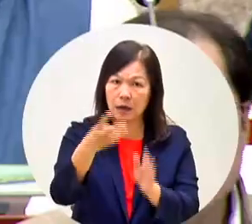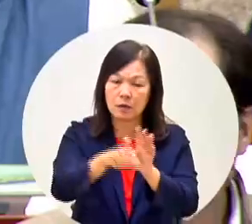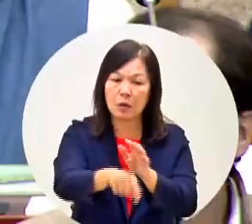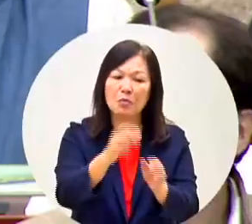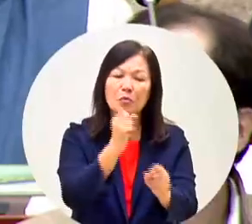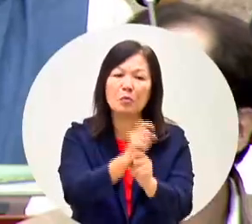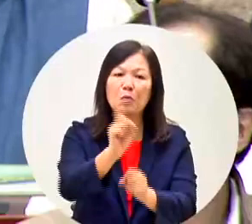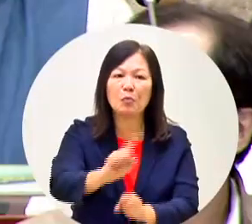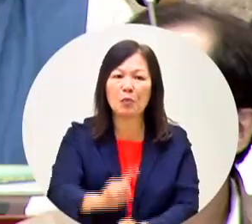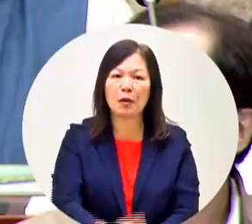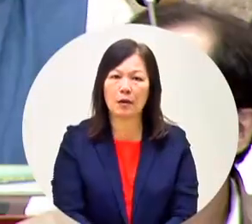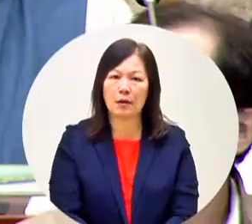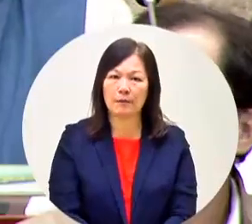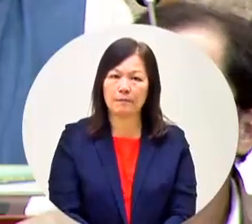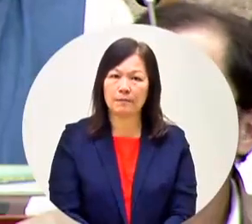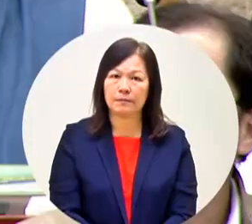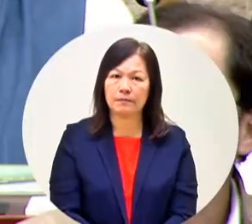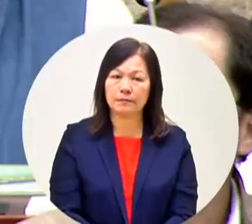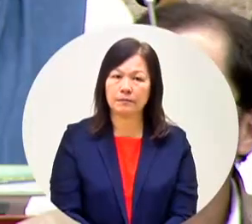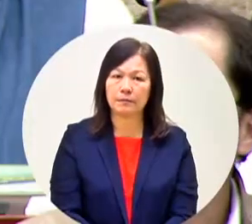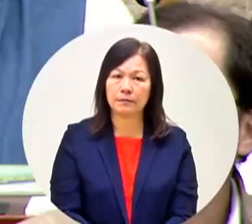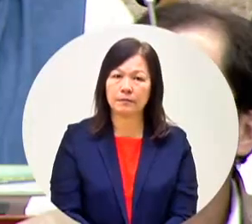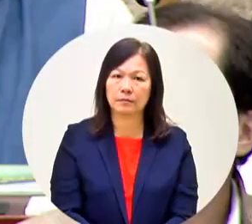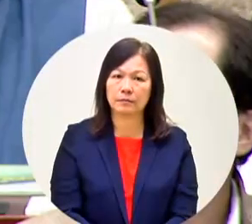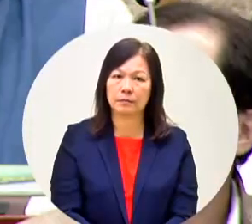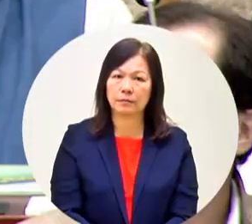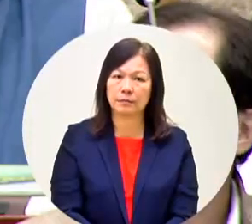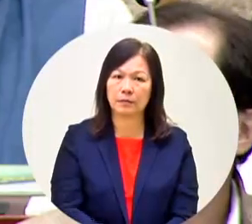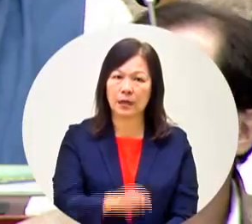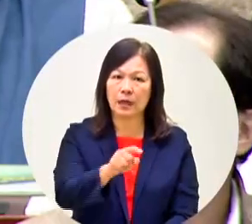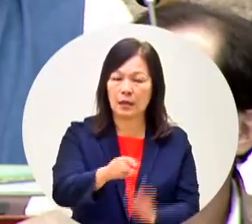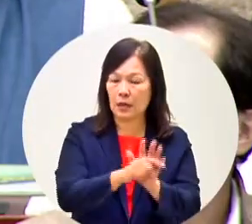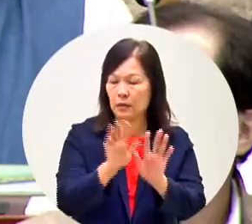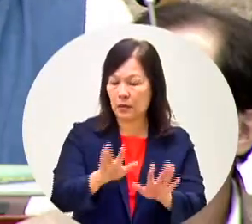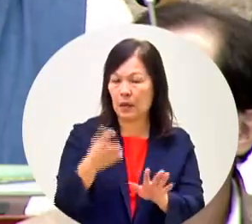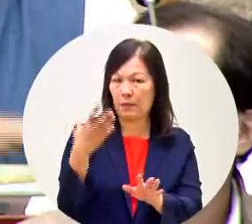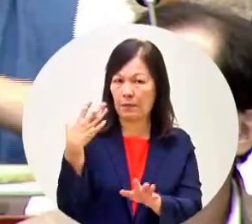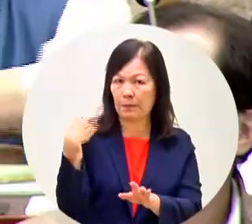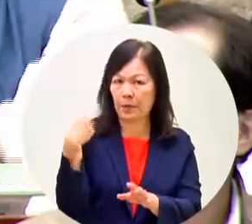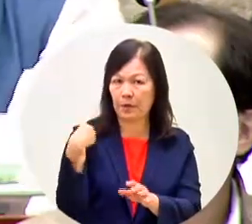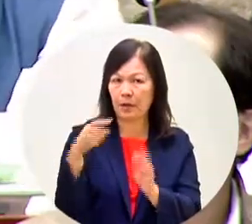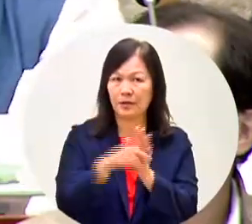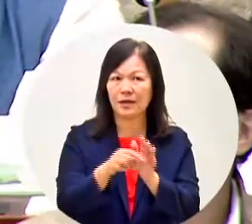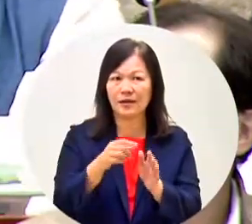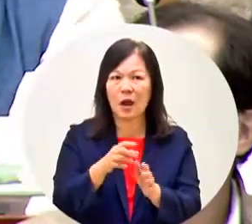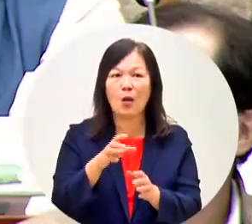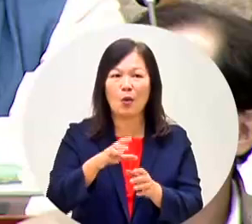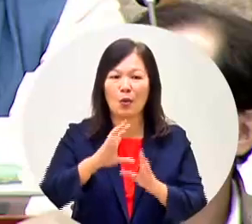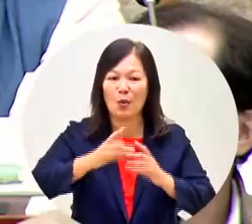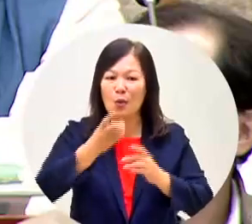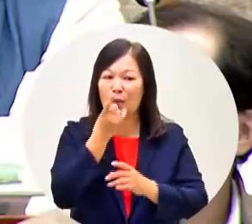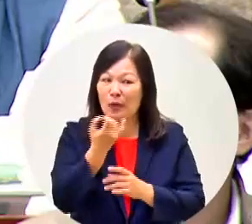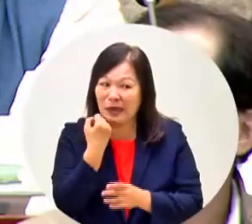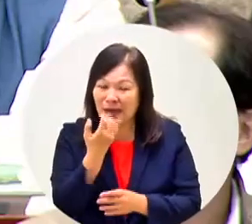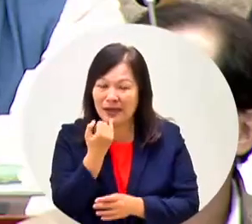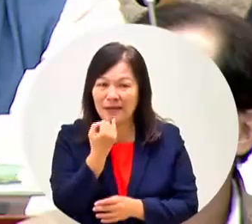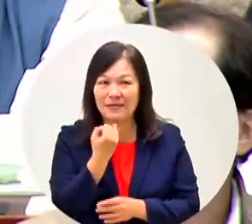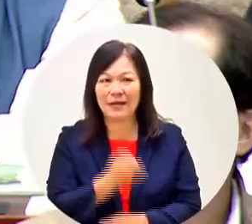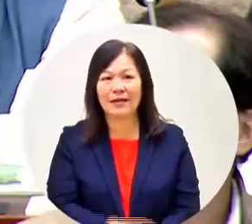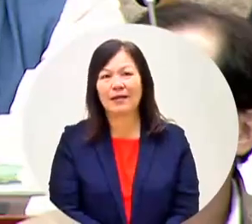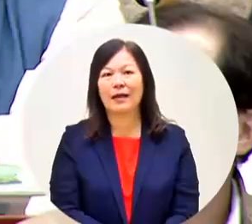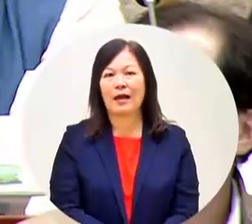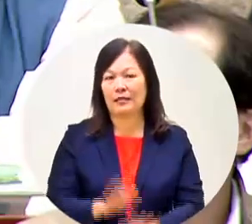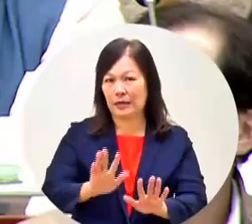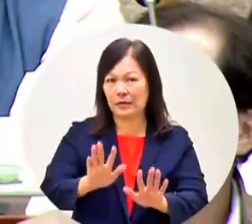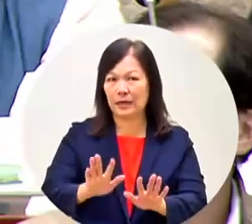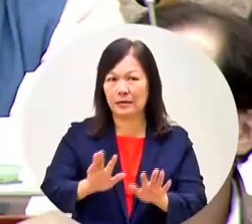伫个既有的，啊，我讲个月是。 没，你再讲你。 目前是这样，就是说对于没有争议的部